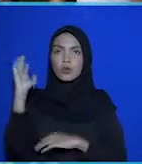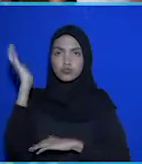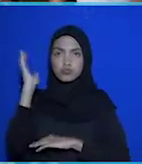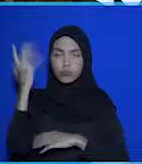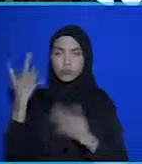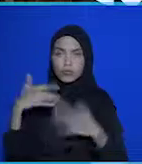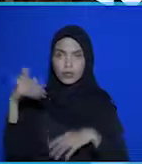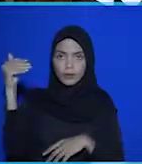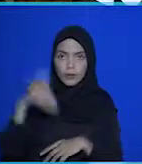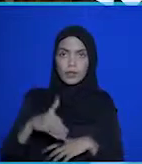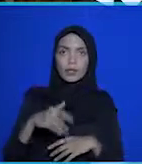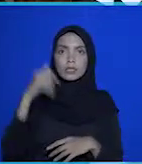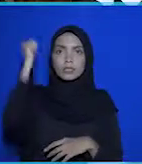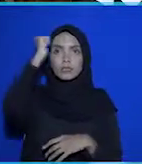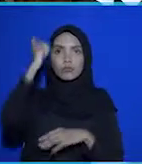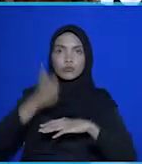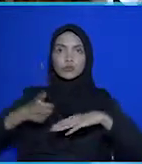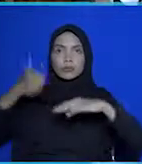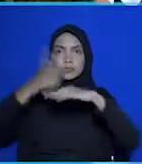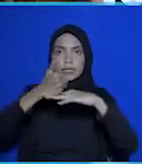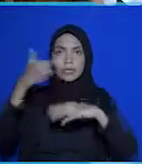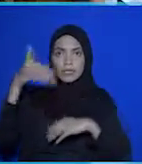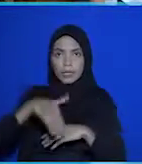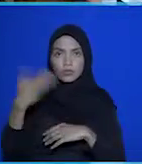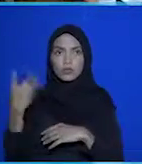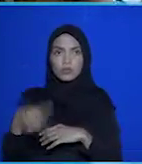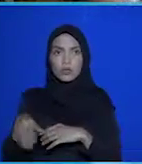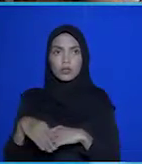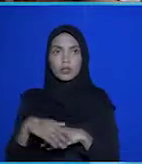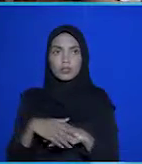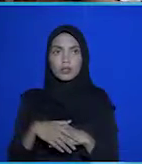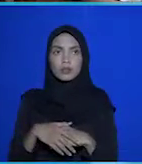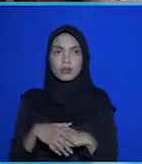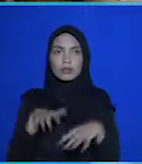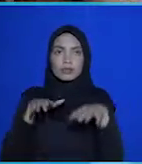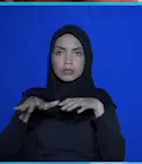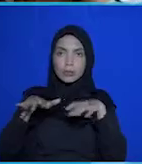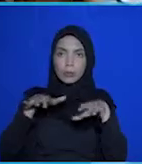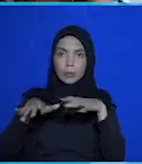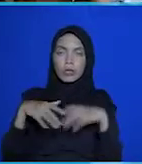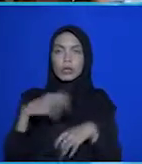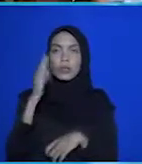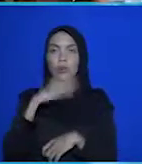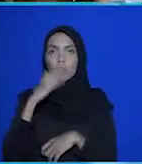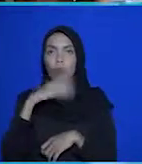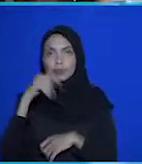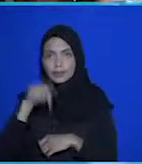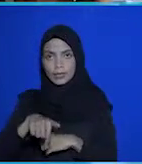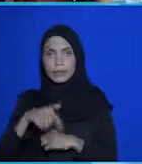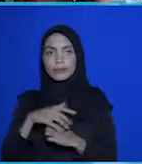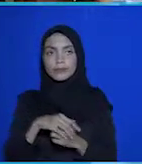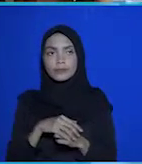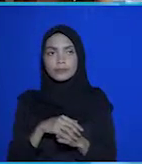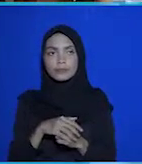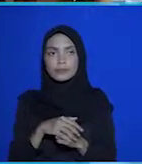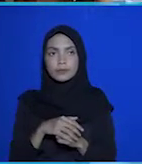Ibu Dirjen juga sudah hadir bersama kita. Dan posisi gempa Lombok sekarang ini